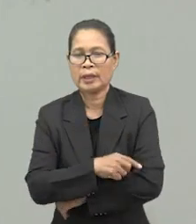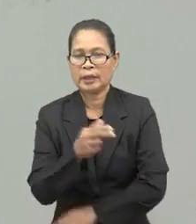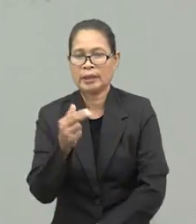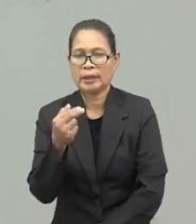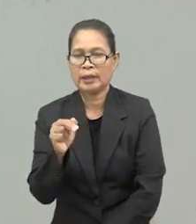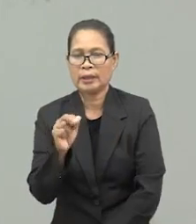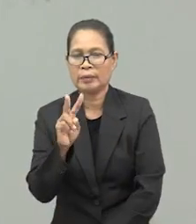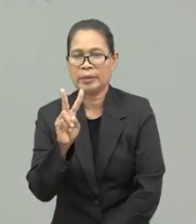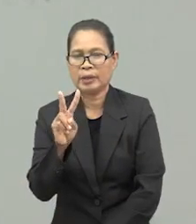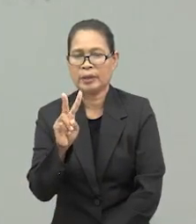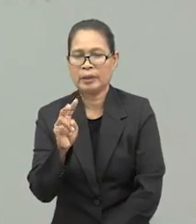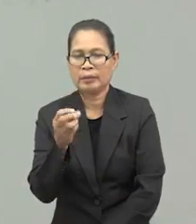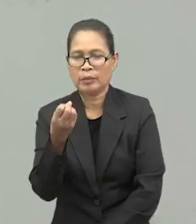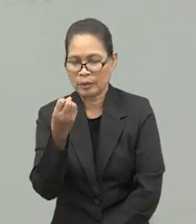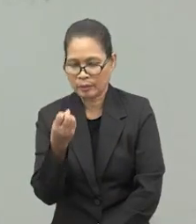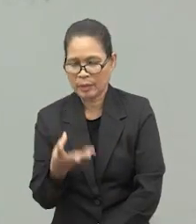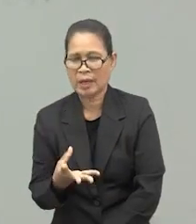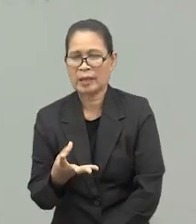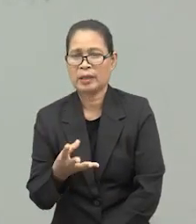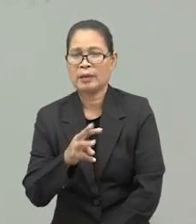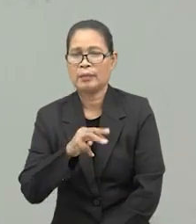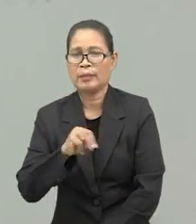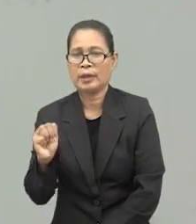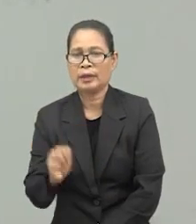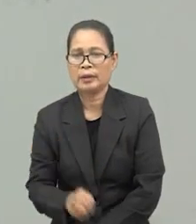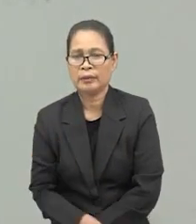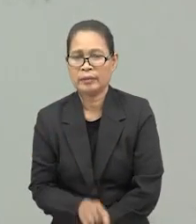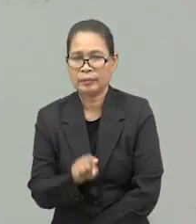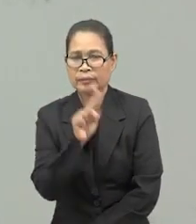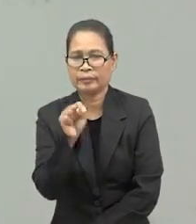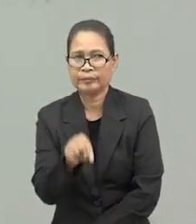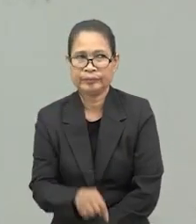ngày tí tí con má mẹ